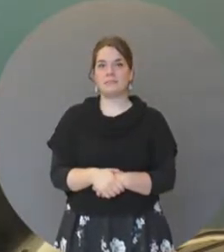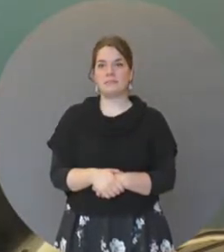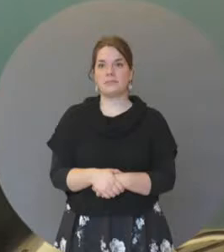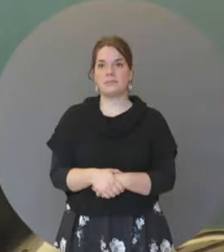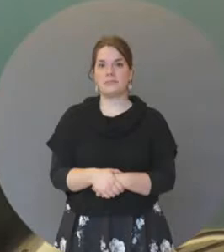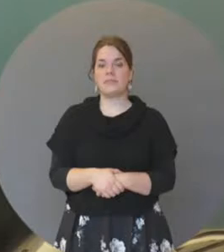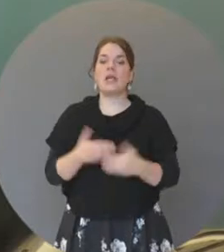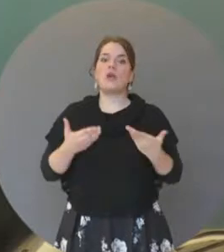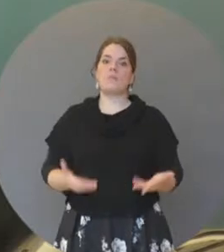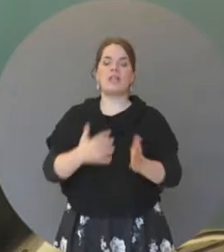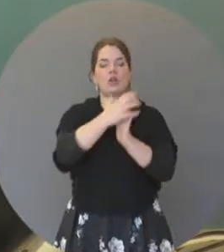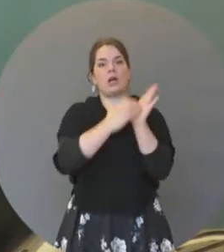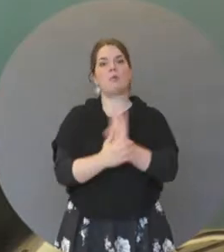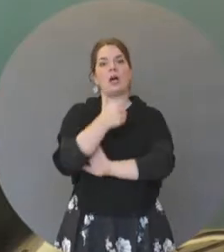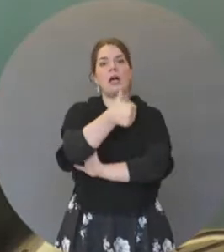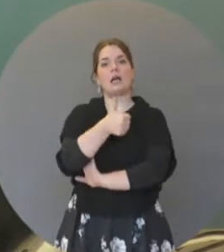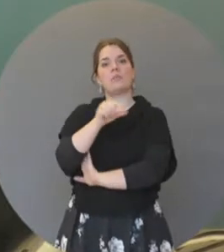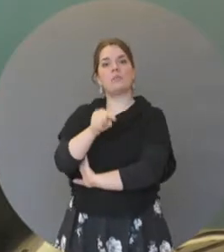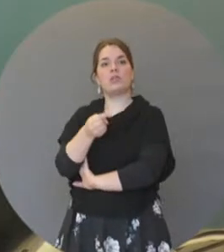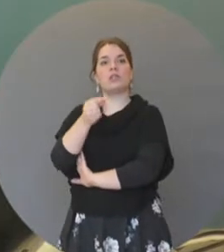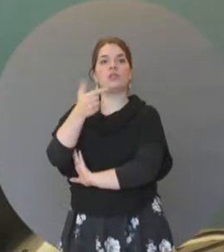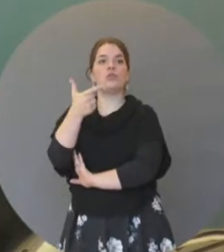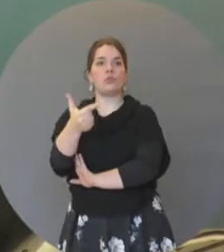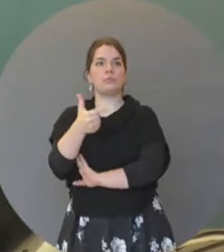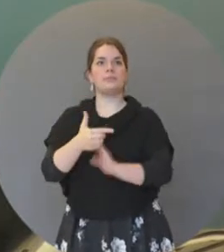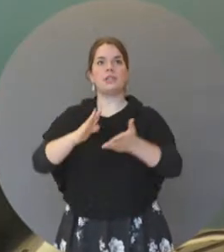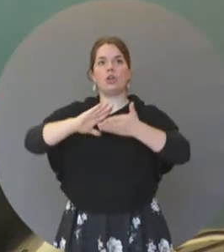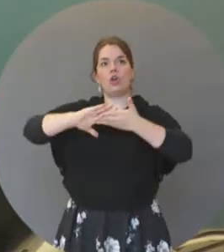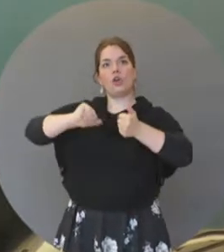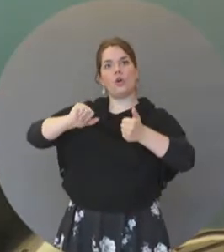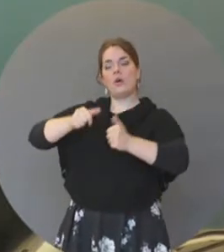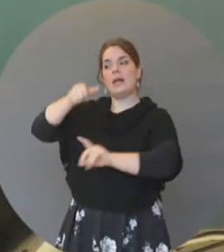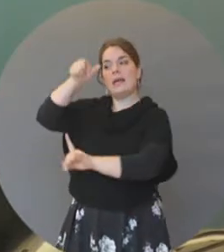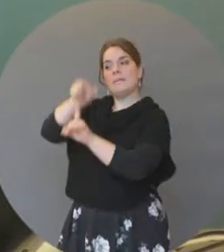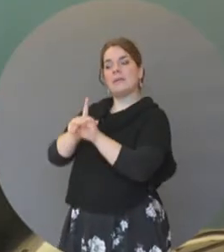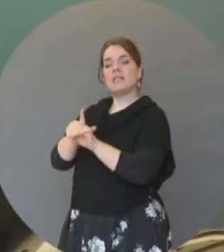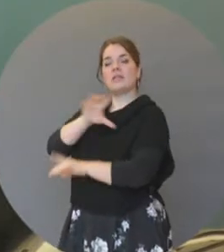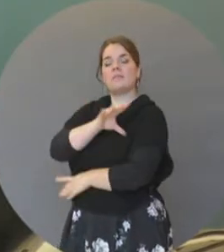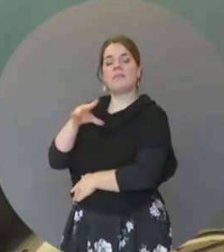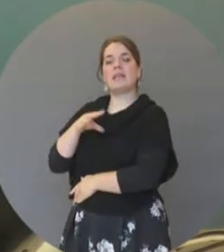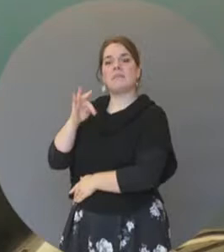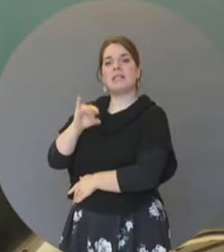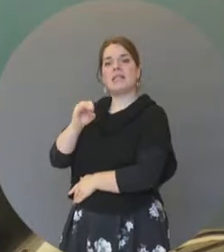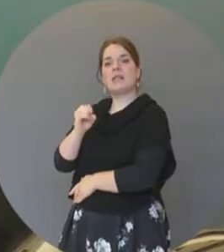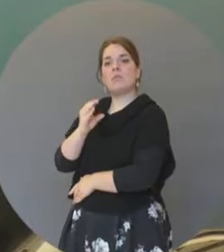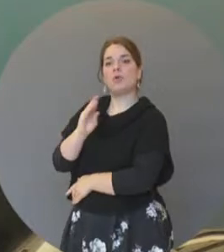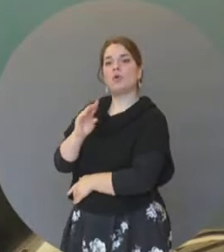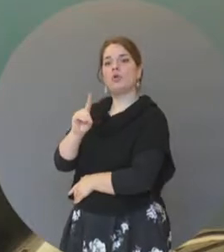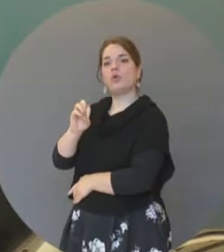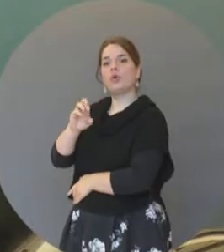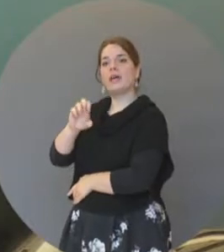1-2 et je cède la parole à Madame Thibaud doréno pour le présenter